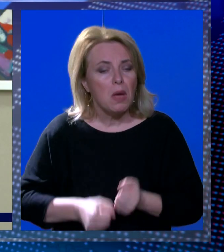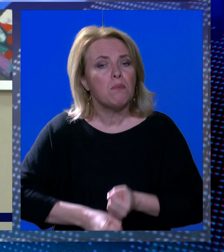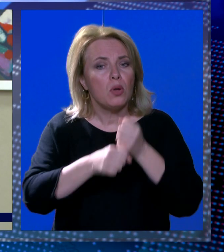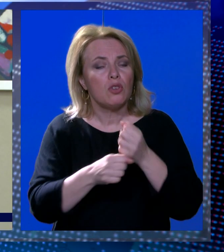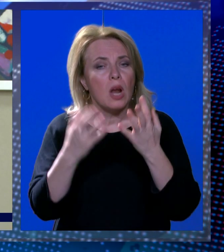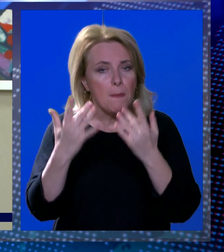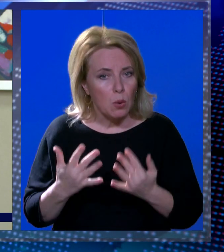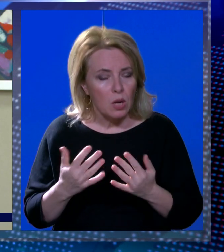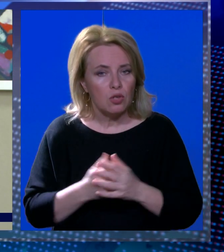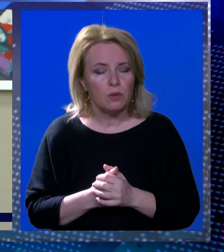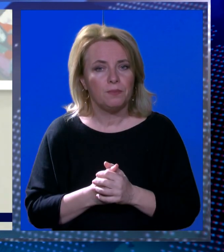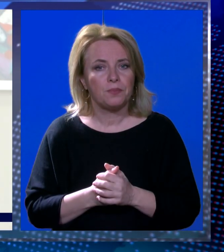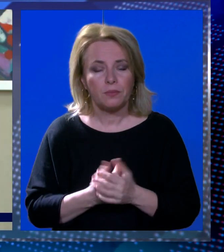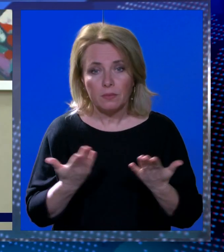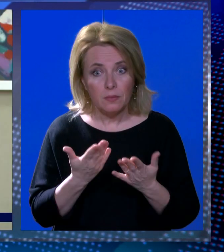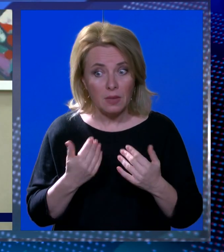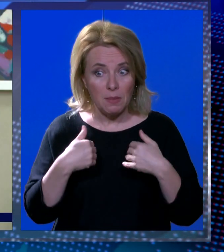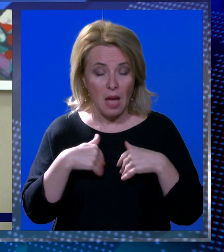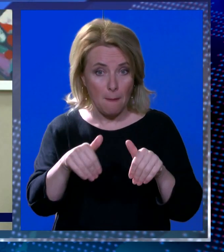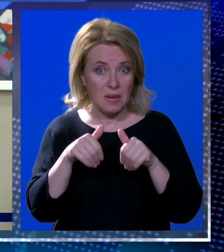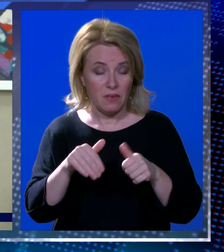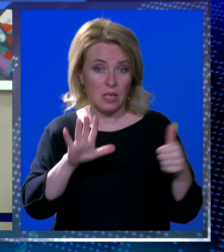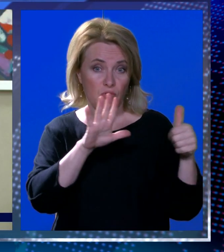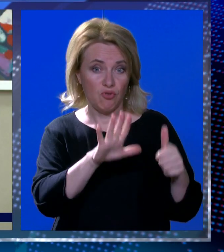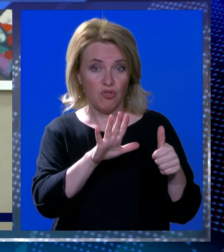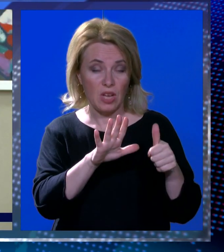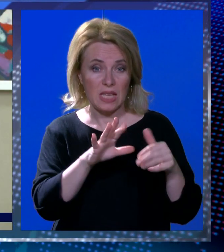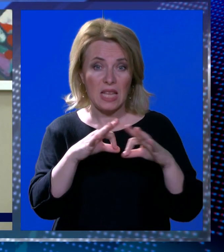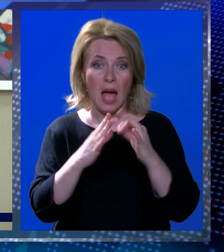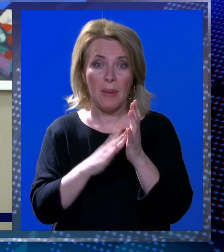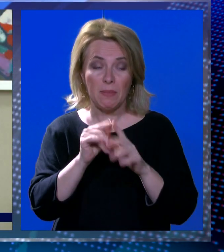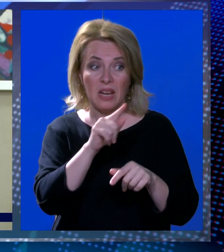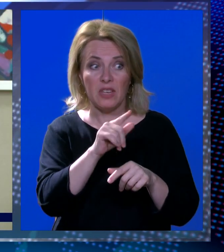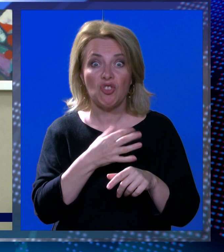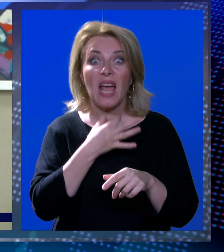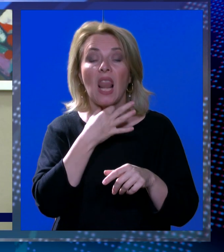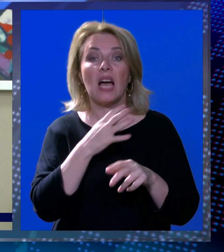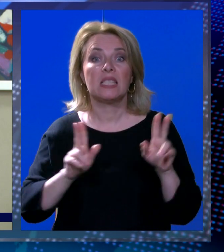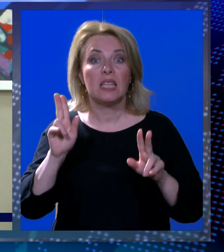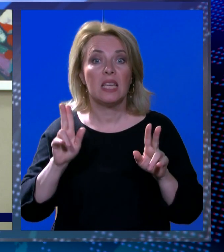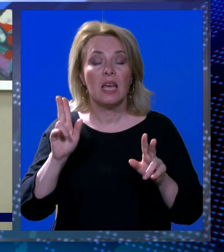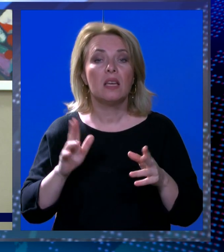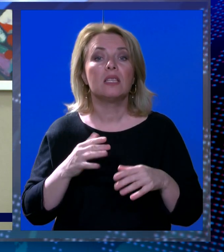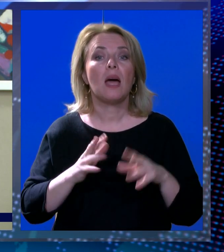prihvati, podržali bi definitivno proračun. Kada bi ja prihvatio svih šest amandmana, vi ćete glasati za proračun, je li tako?